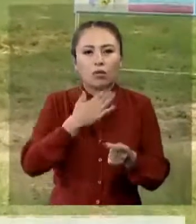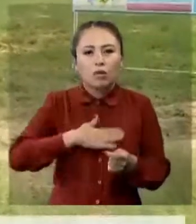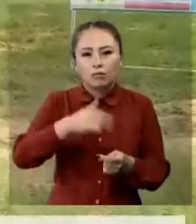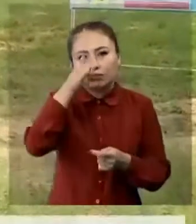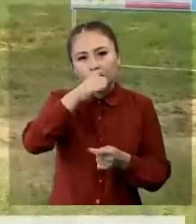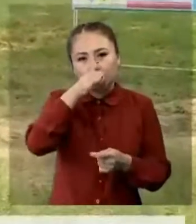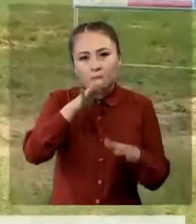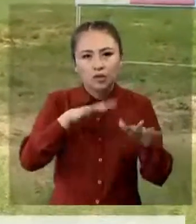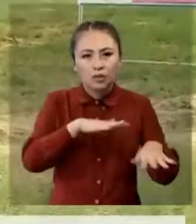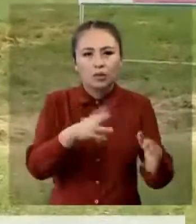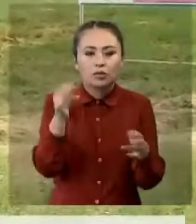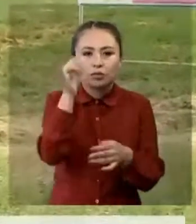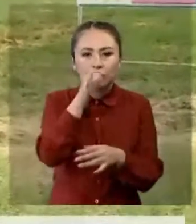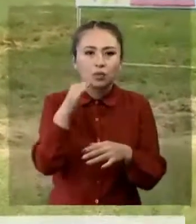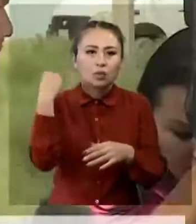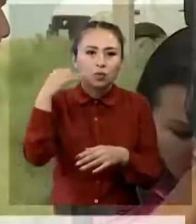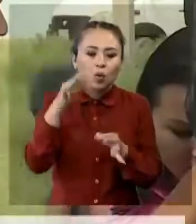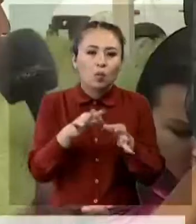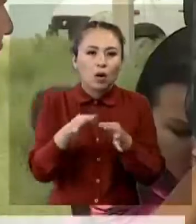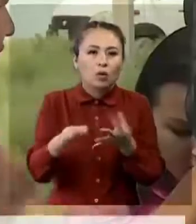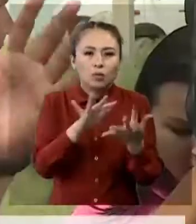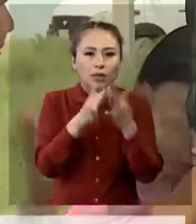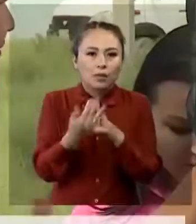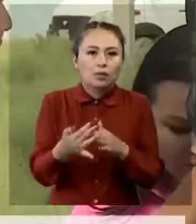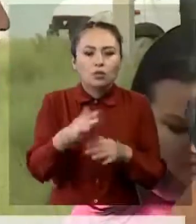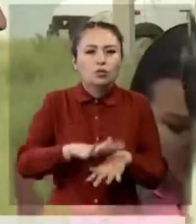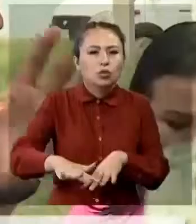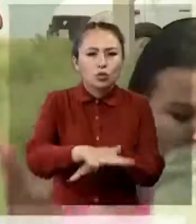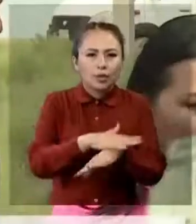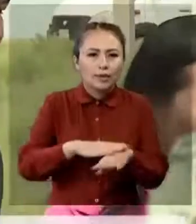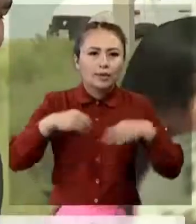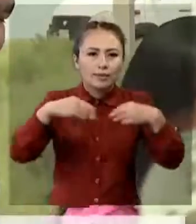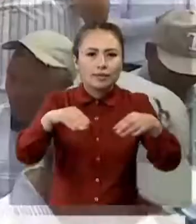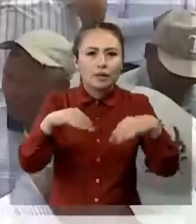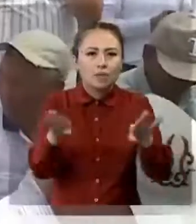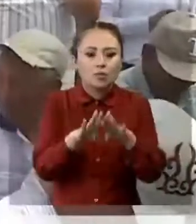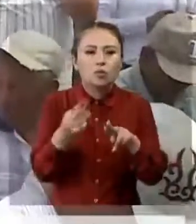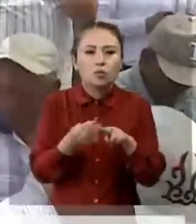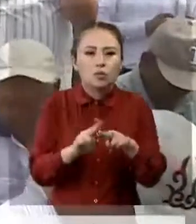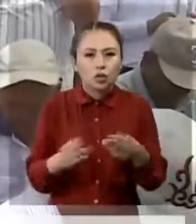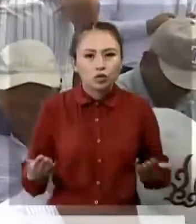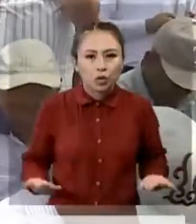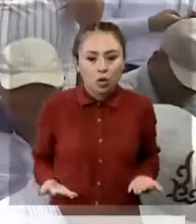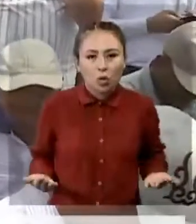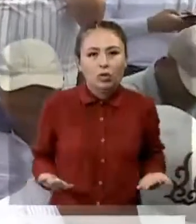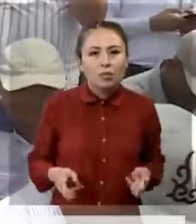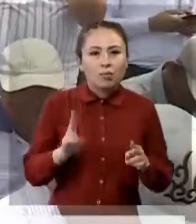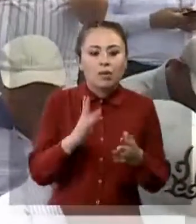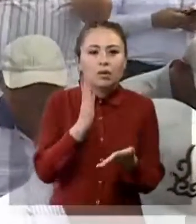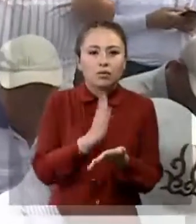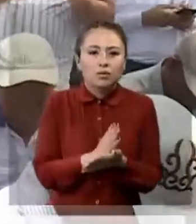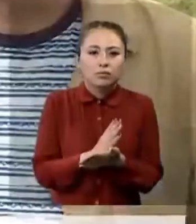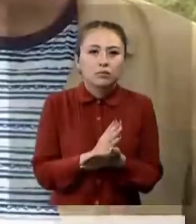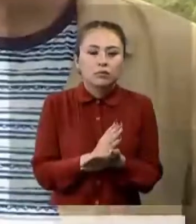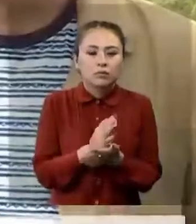деген шаруалар жайылым таппай жүр. Түркістан облысындағы ауылдардың айналасы түгел егістік алқа. Сондықтан тұрғындар қолда бар